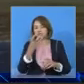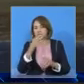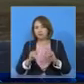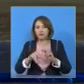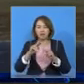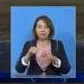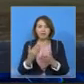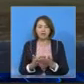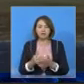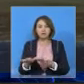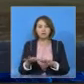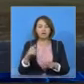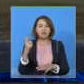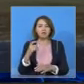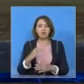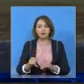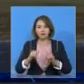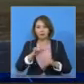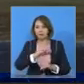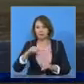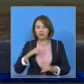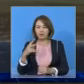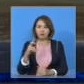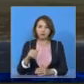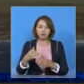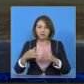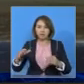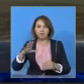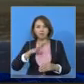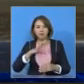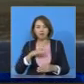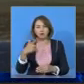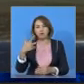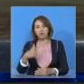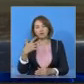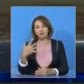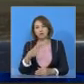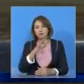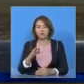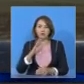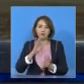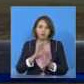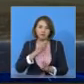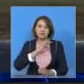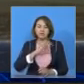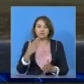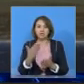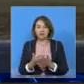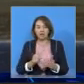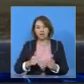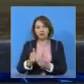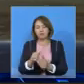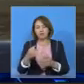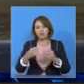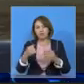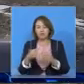Бұл бағыттағы шаруашылық шақстанып келеді. Өзімізде 200 гектар жер болса, оның 30-50 гектары қолданыста. Алдағы уақытта әр сотық